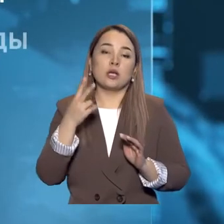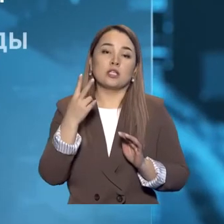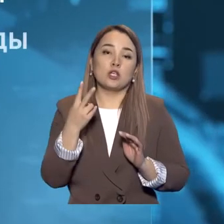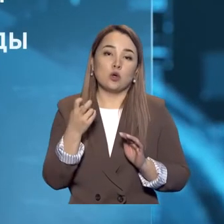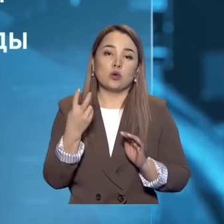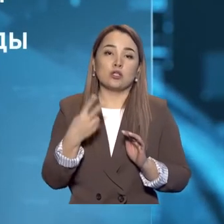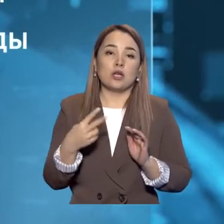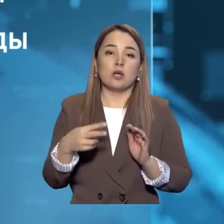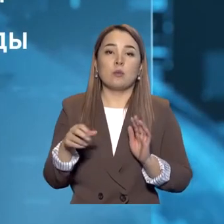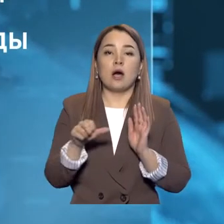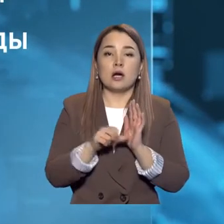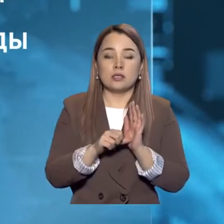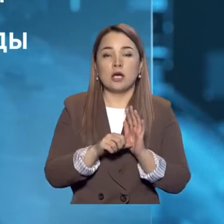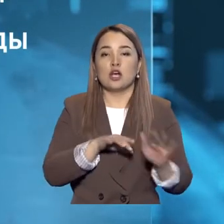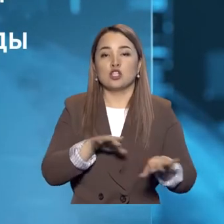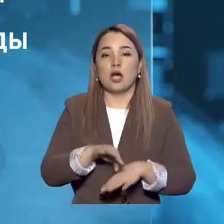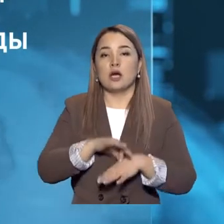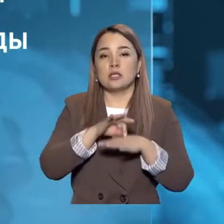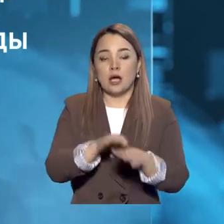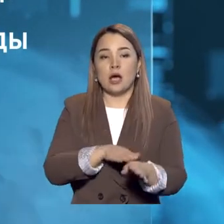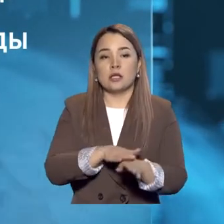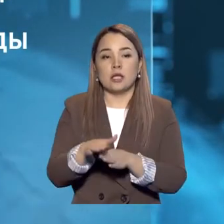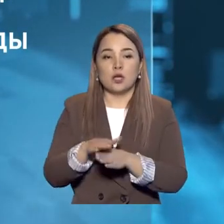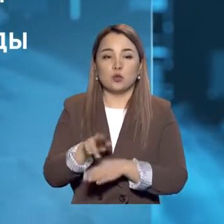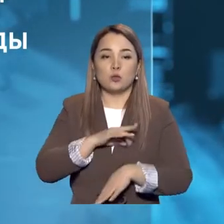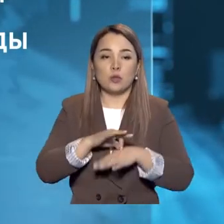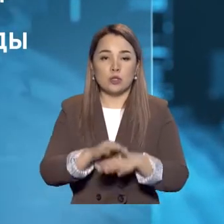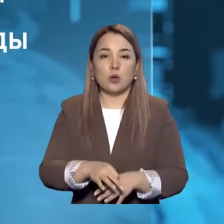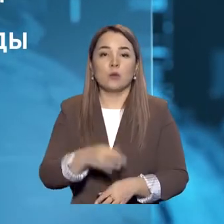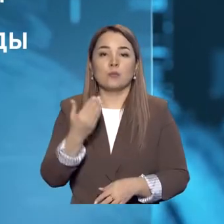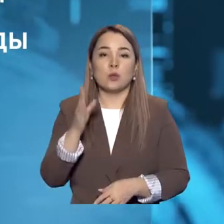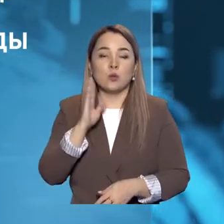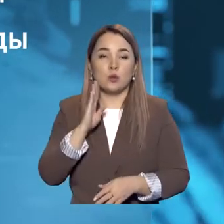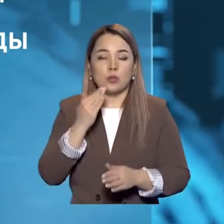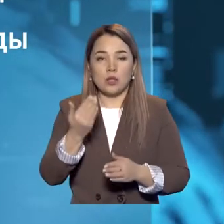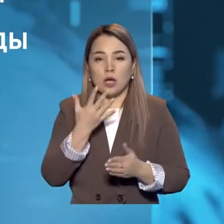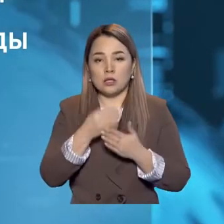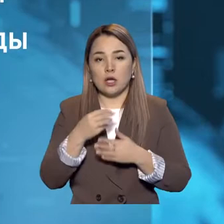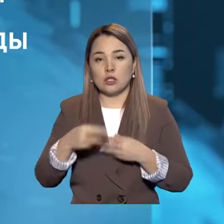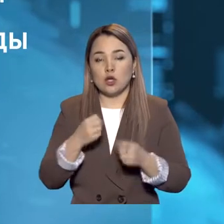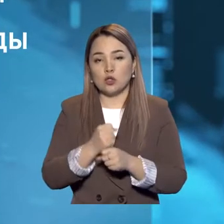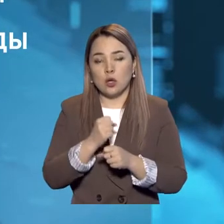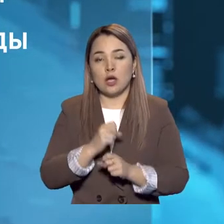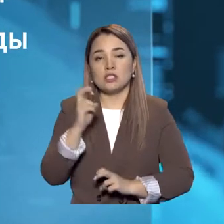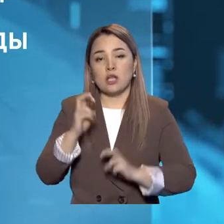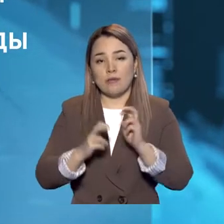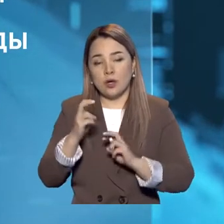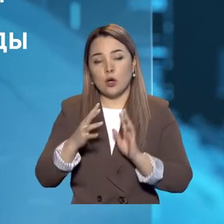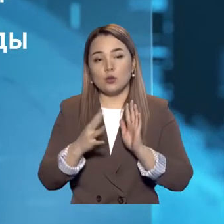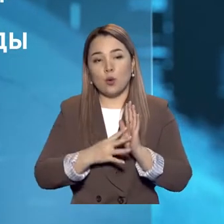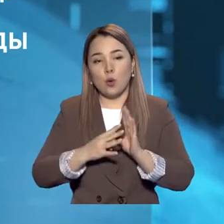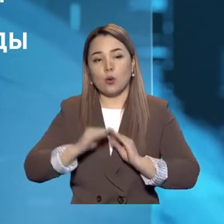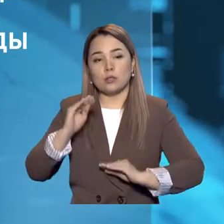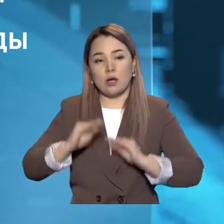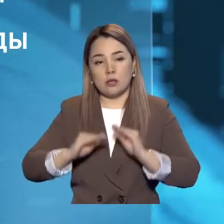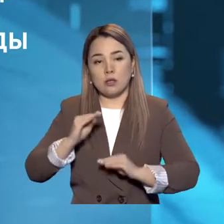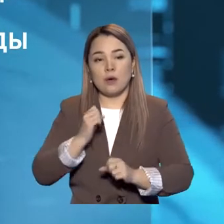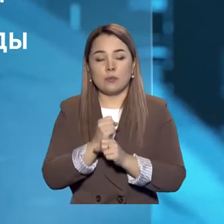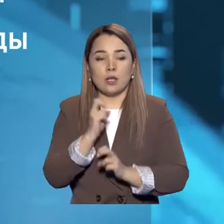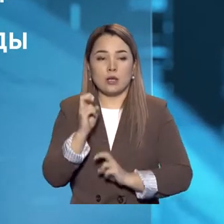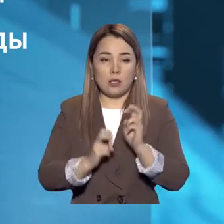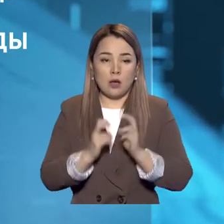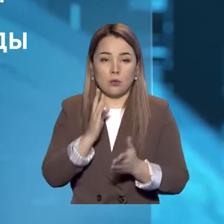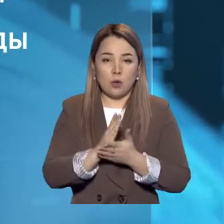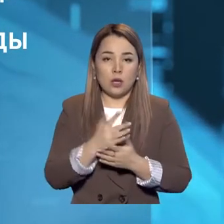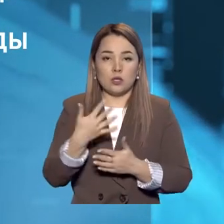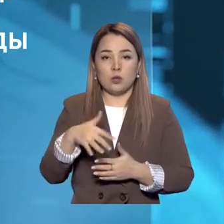теңгеге 226 іс-шара іске асады. Су тұщытатын 9 зауыт пен қондырғылар салынуы тиіс. Мұнда 55 мыңнан астам